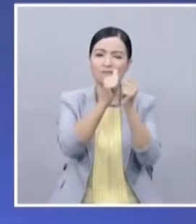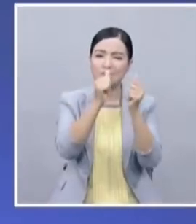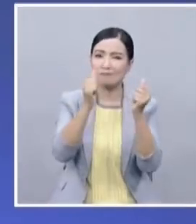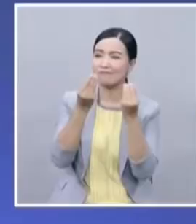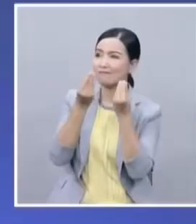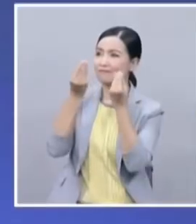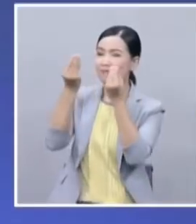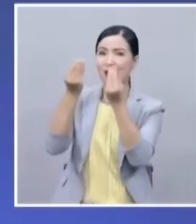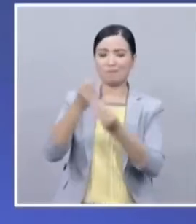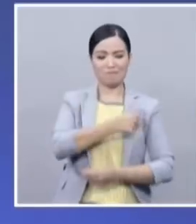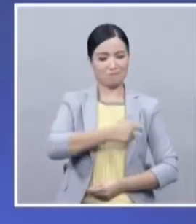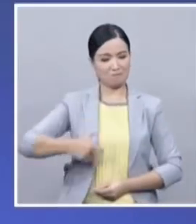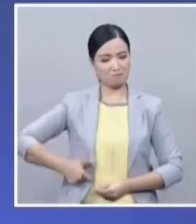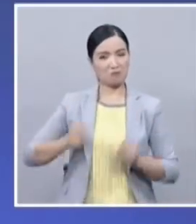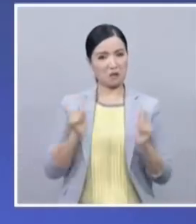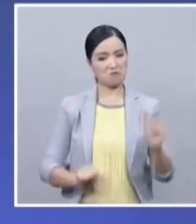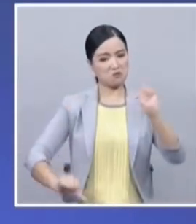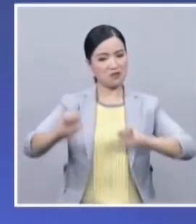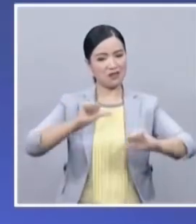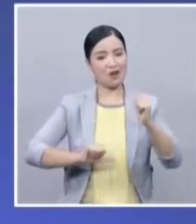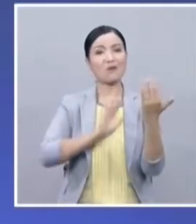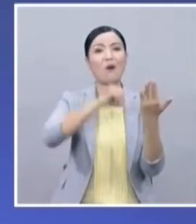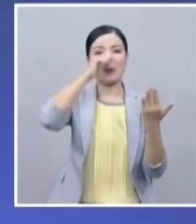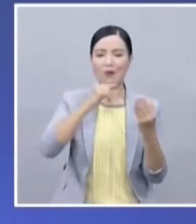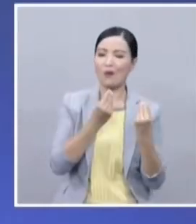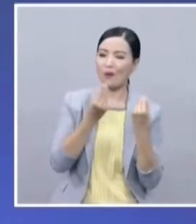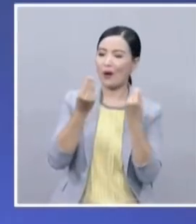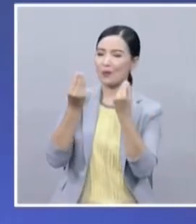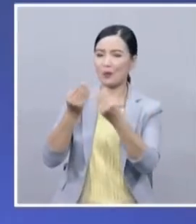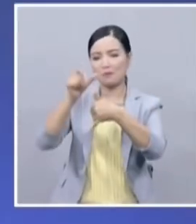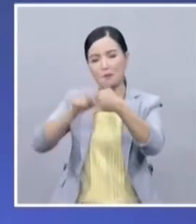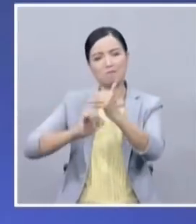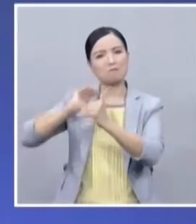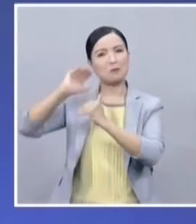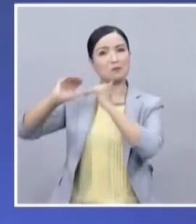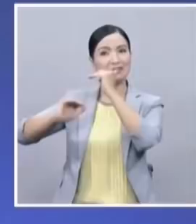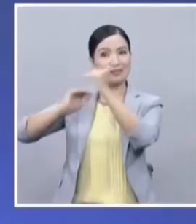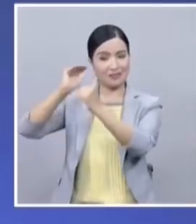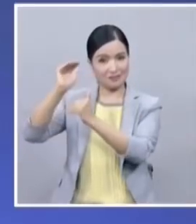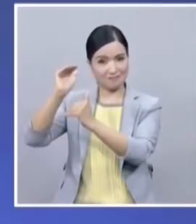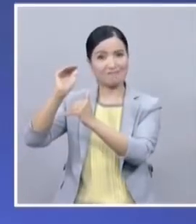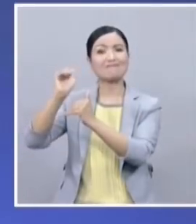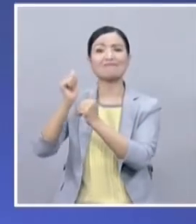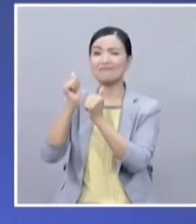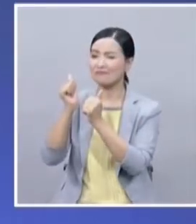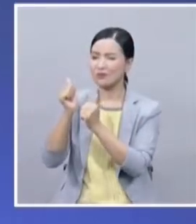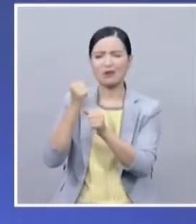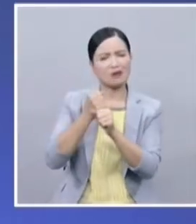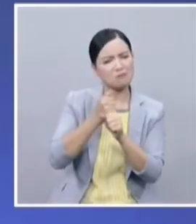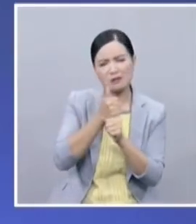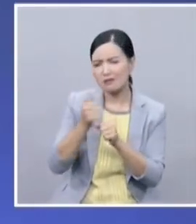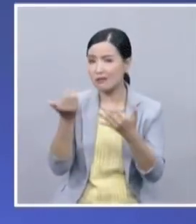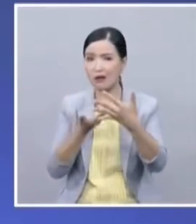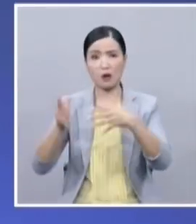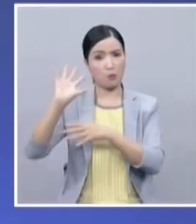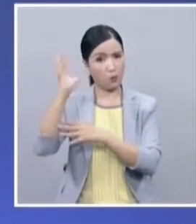แด่เจ้าฟ้านักวิทยาศาสตร์ของปวงชนชาวไทยขอพระองค์ทรงพระเจริญนอกจากนี้พระองค์จะทรงมีผลงานดีเด่นระดับโ